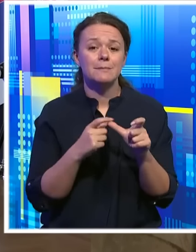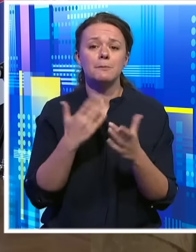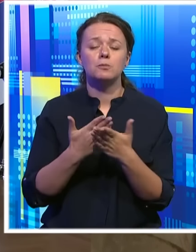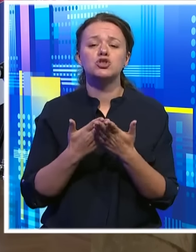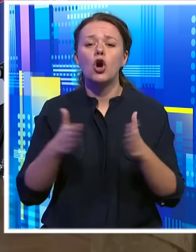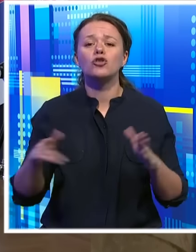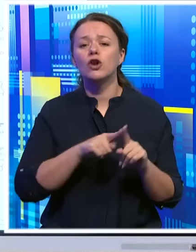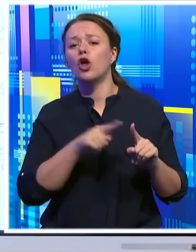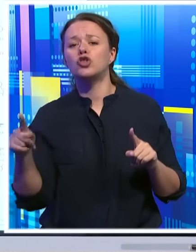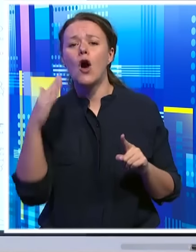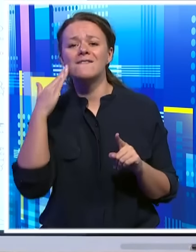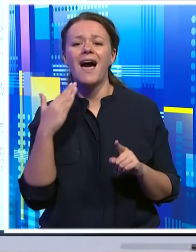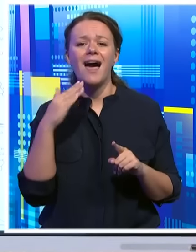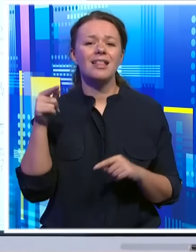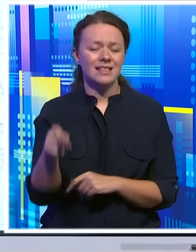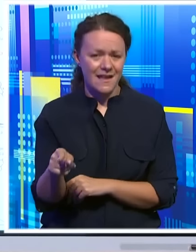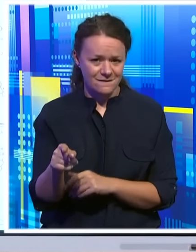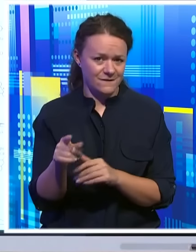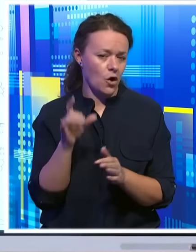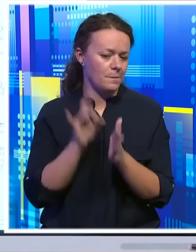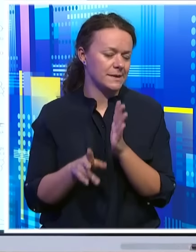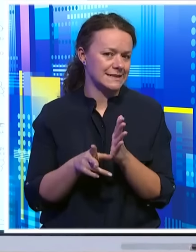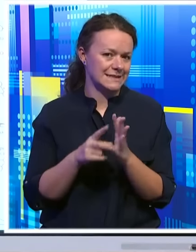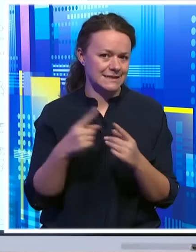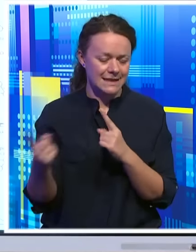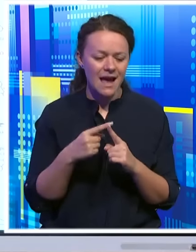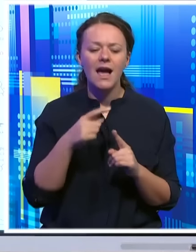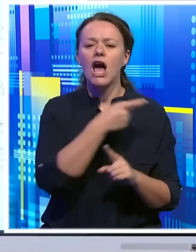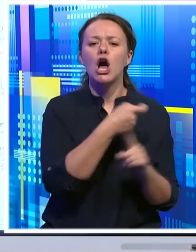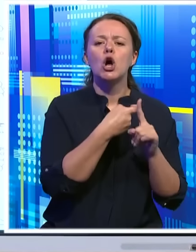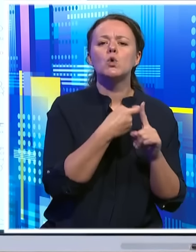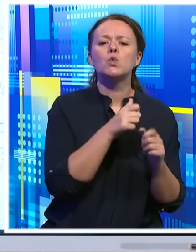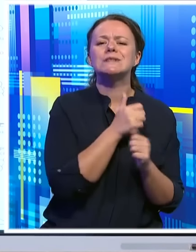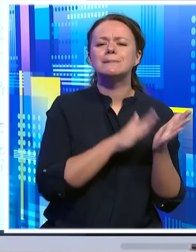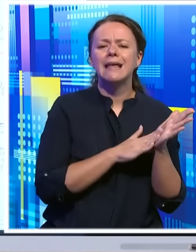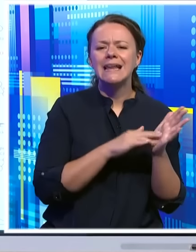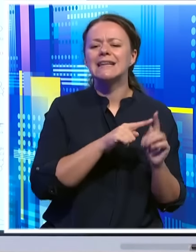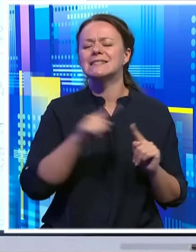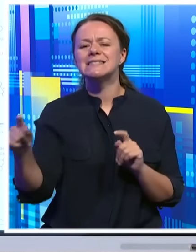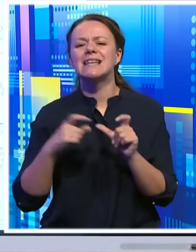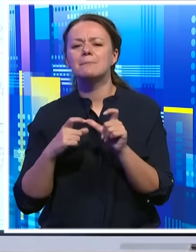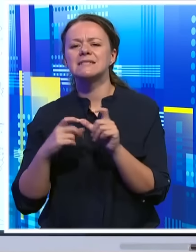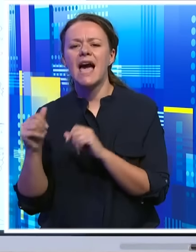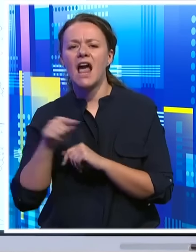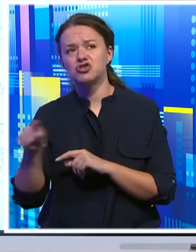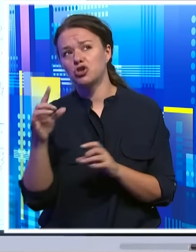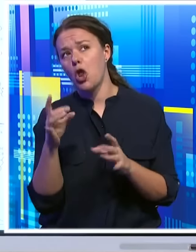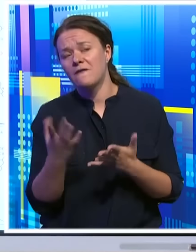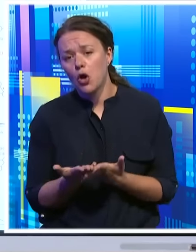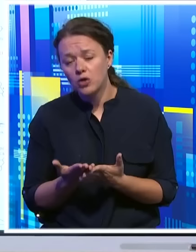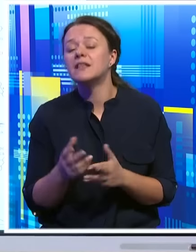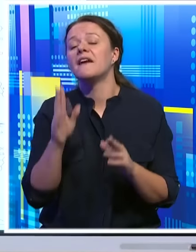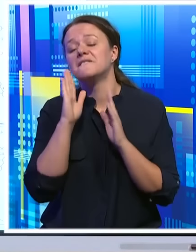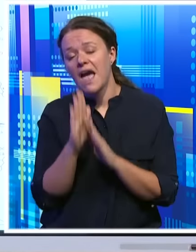do Valjeva brza saobraćajnica u potpunosti, verujem Kuzmin-Sremska Rača do nove godine. Verujem do nove godine, nadam